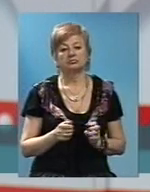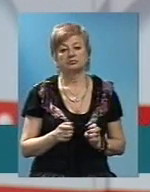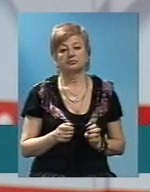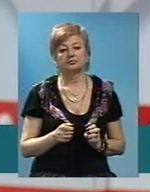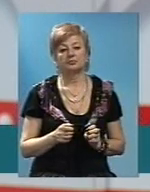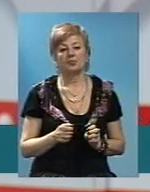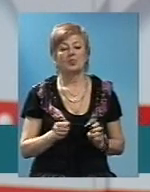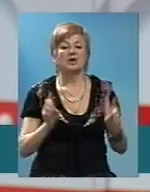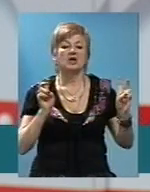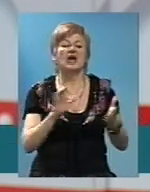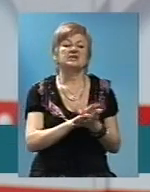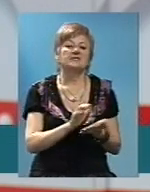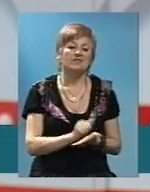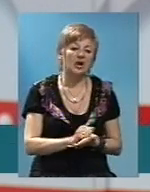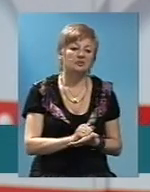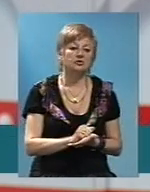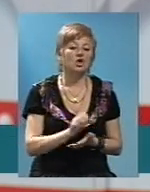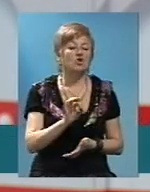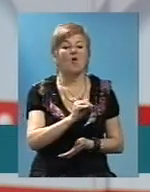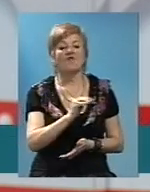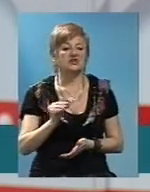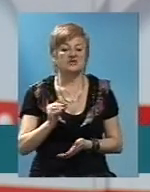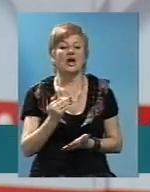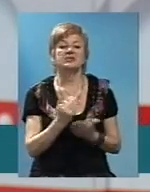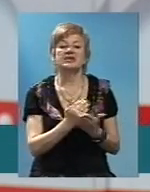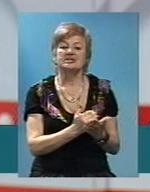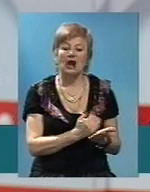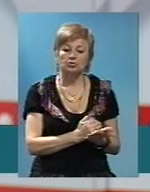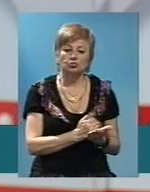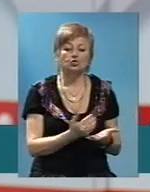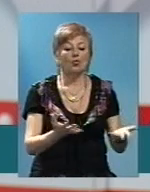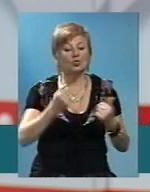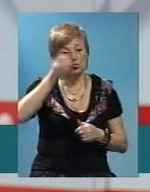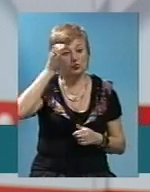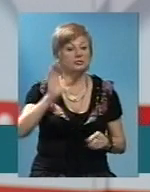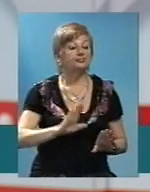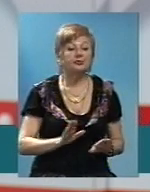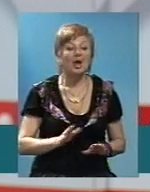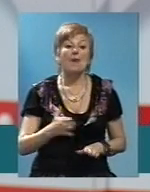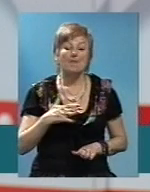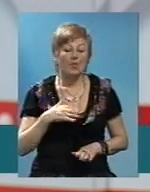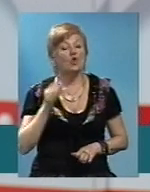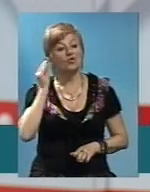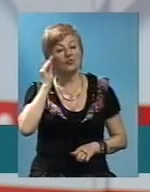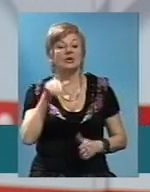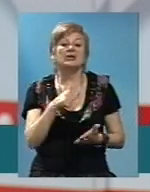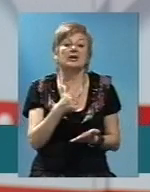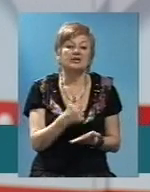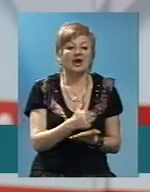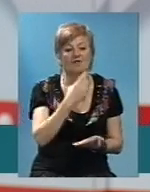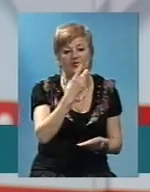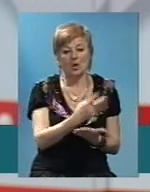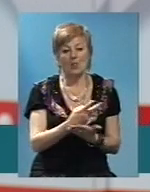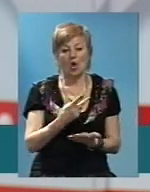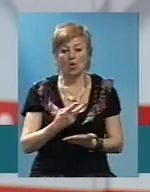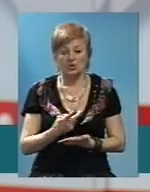не знаю, звань або офіційних статусів за отримання освіти. На мій погляд, найголовніший показник успішності або